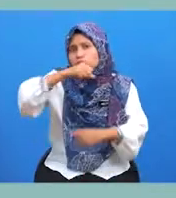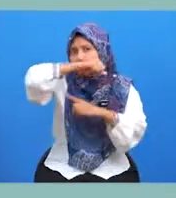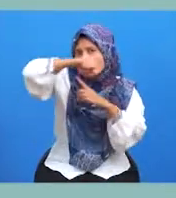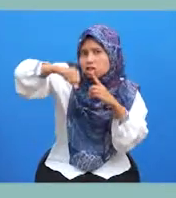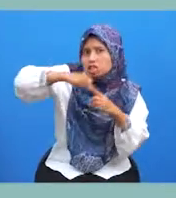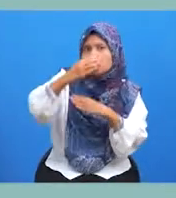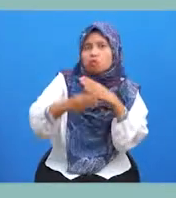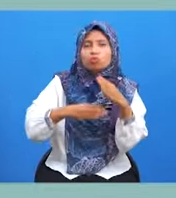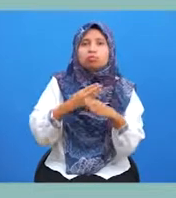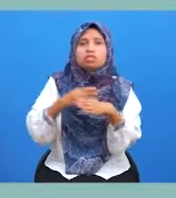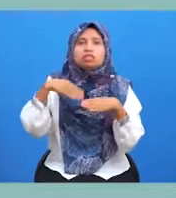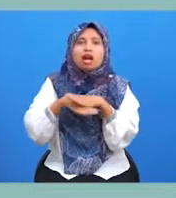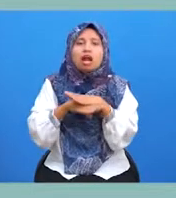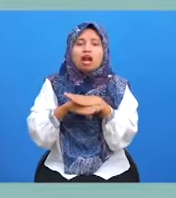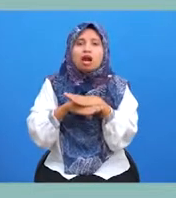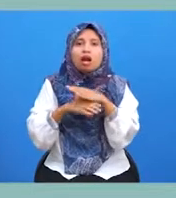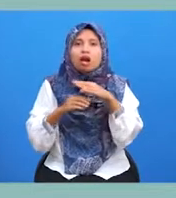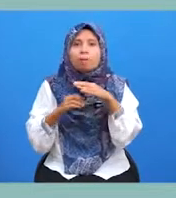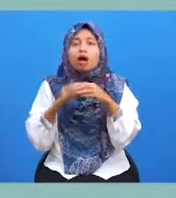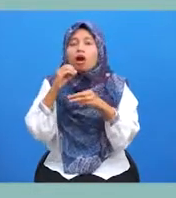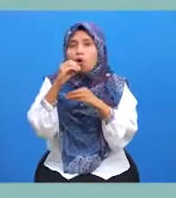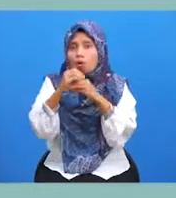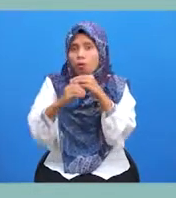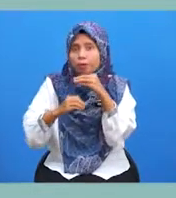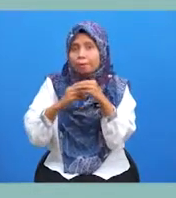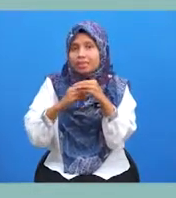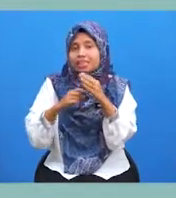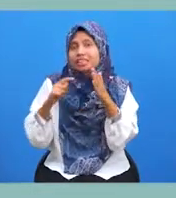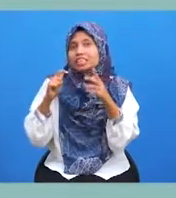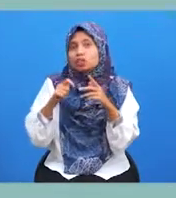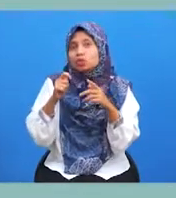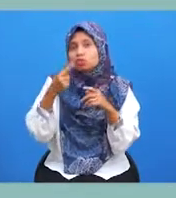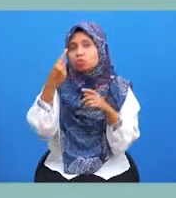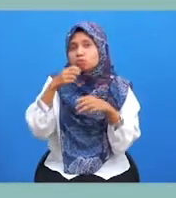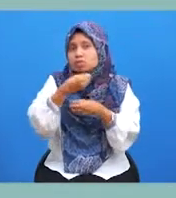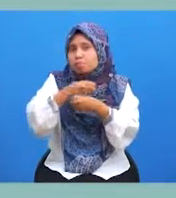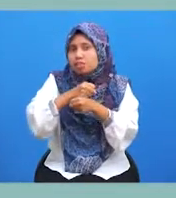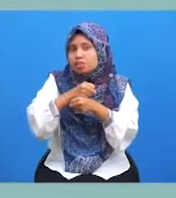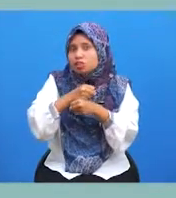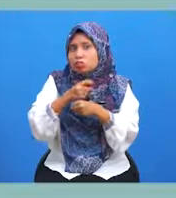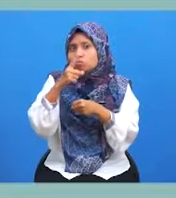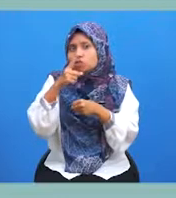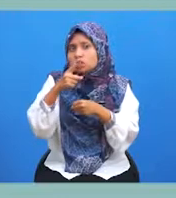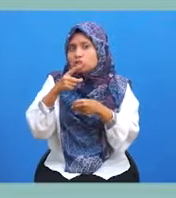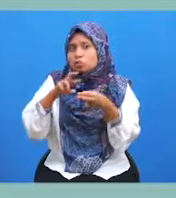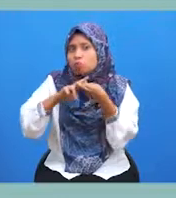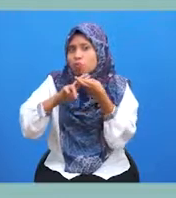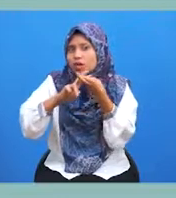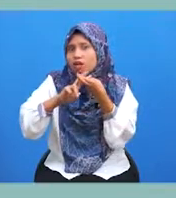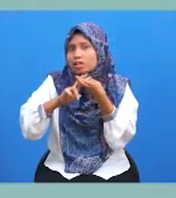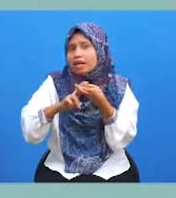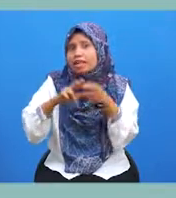bumi di dalam orbit tertentu dan membentuk satu rangkaian